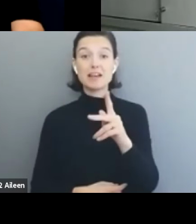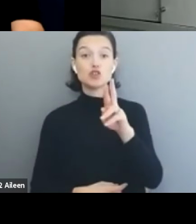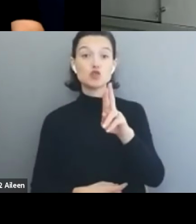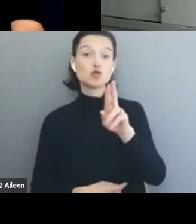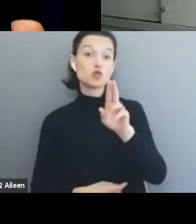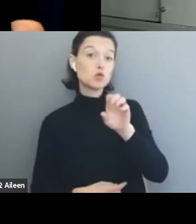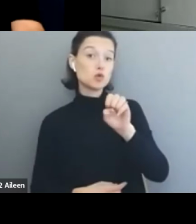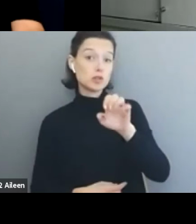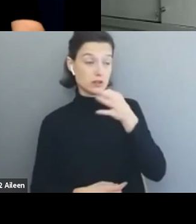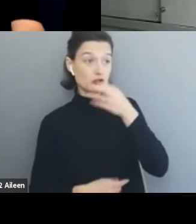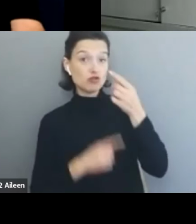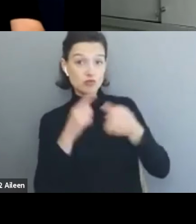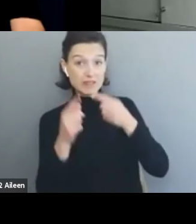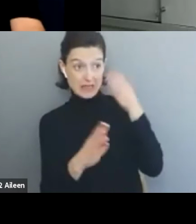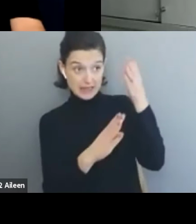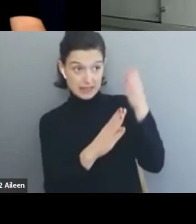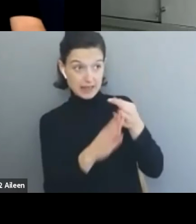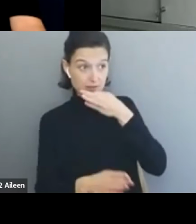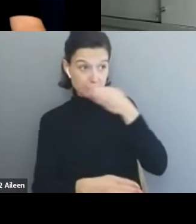und zwar, welche Anforderungen